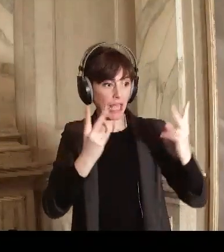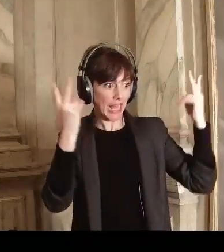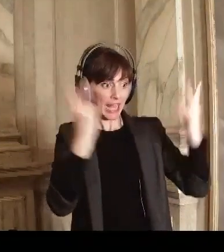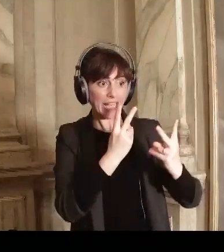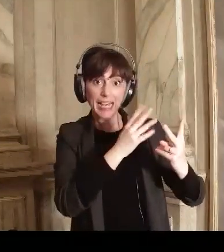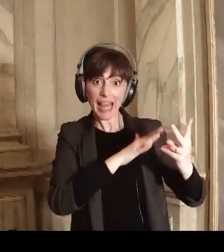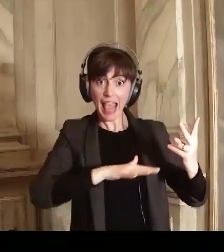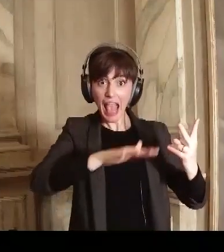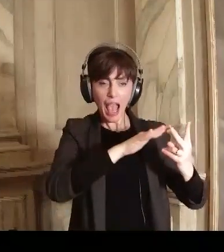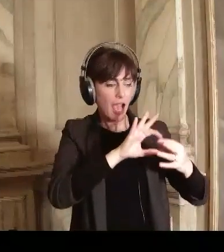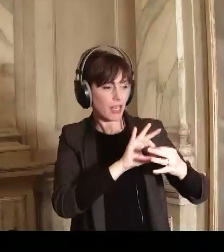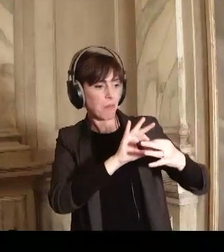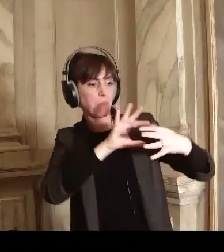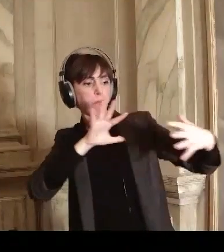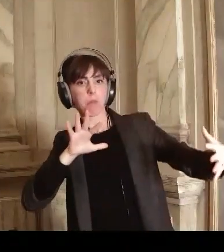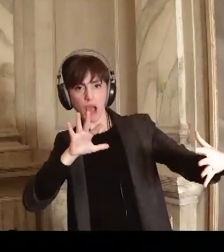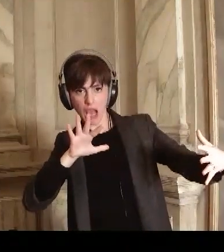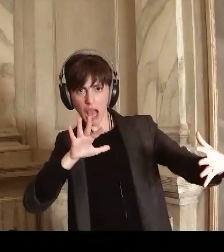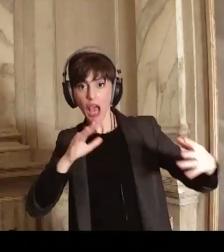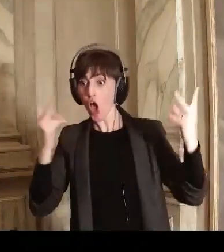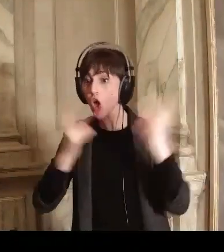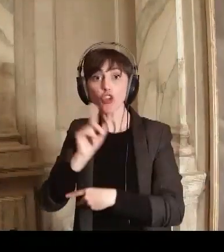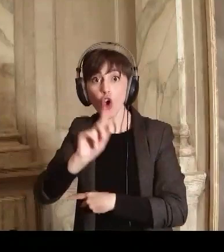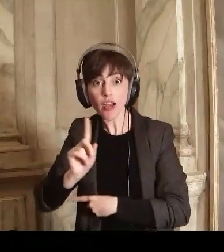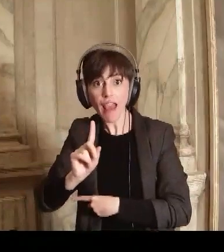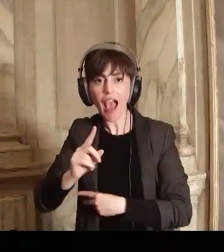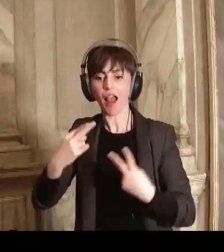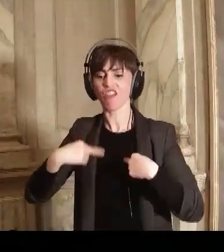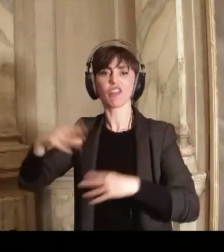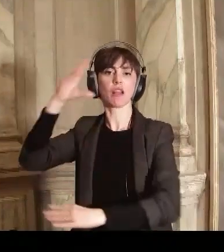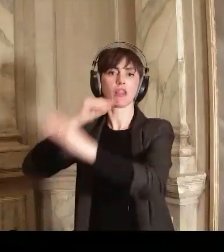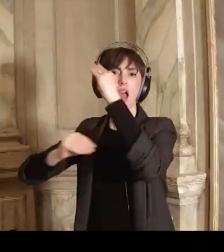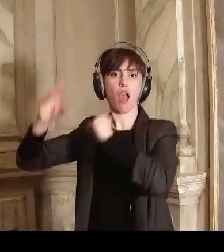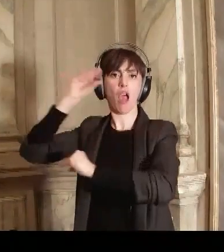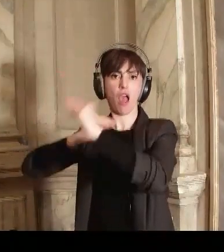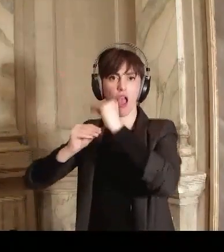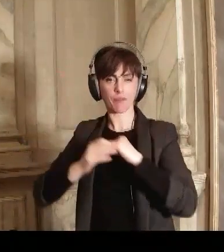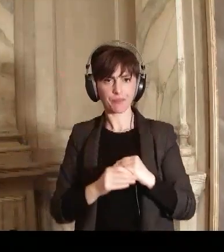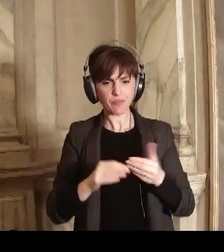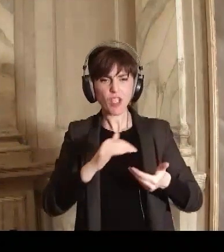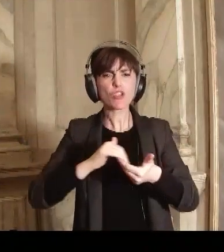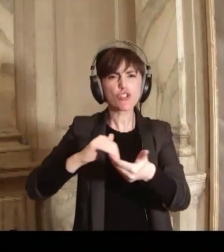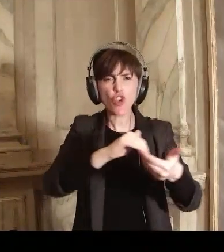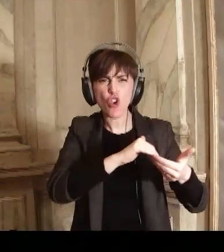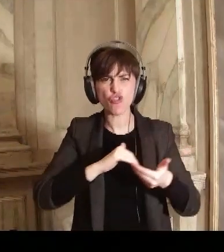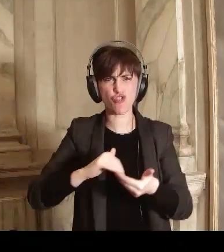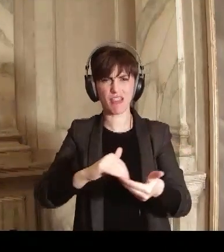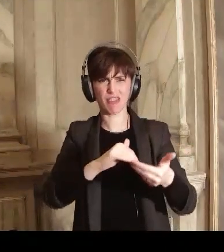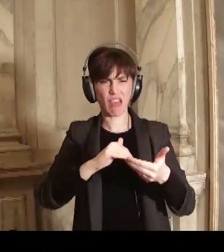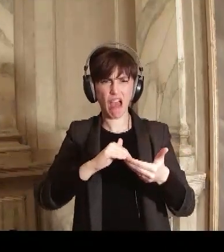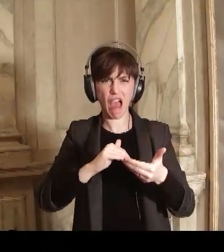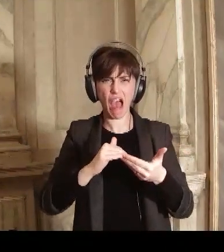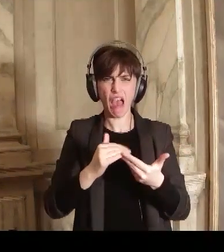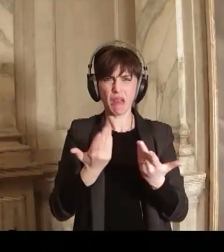persino imparare a vivere. In una società sorda, codarda, in una governance di Stato